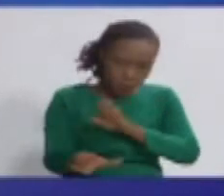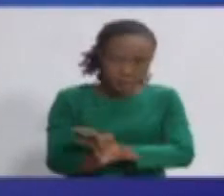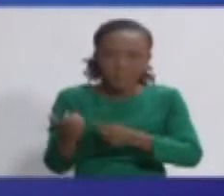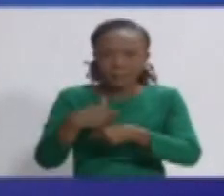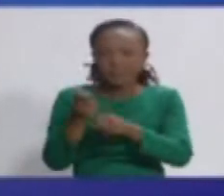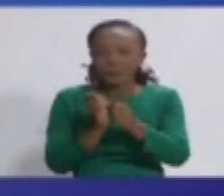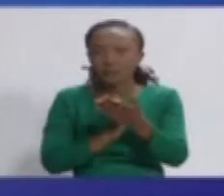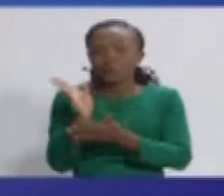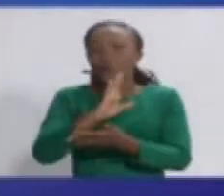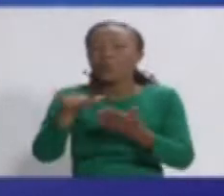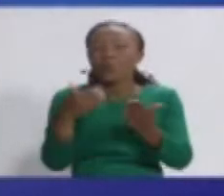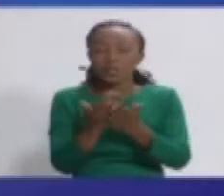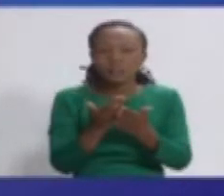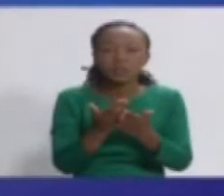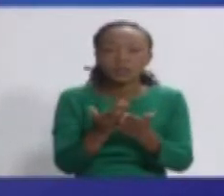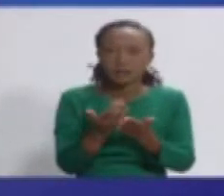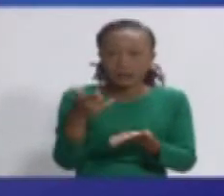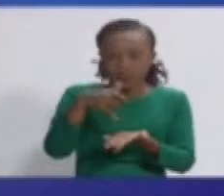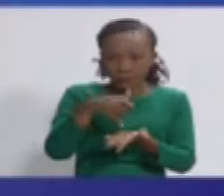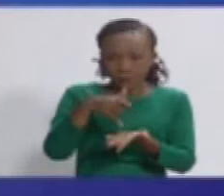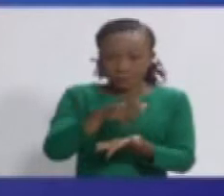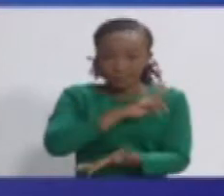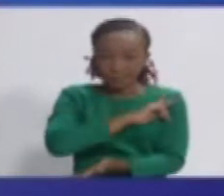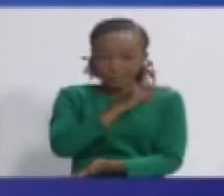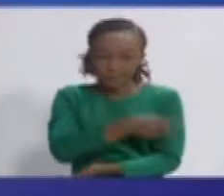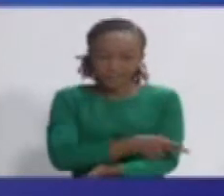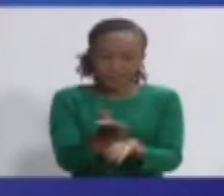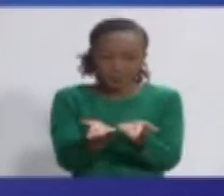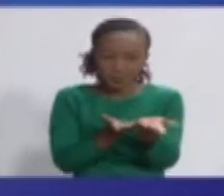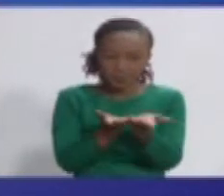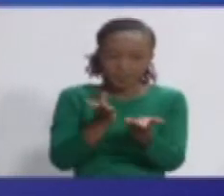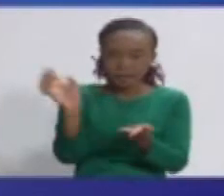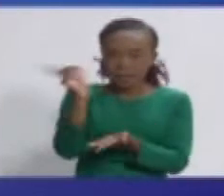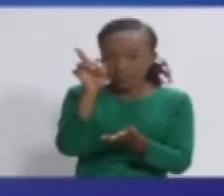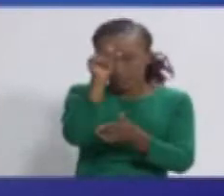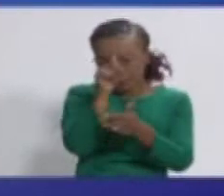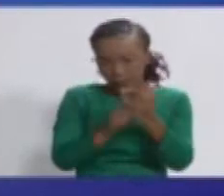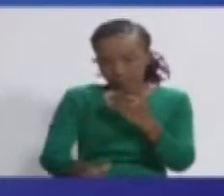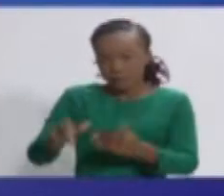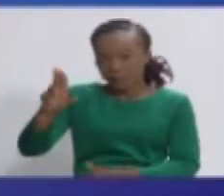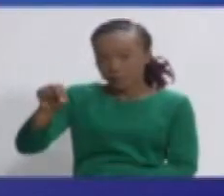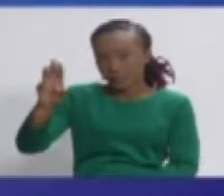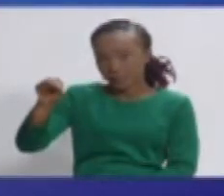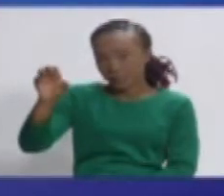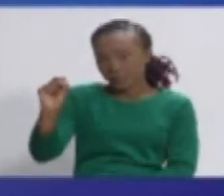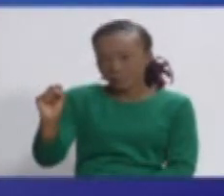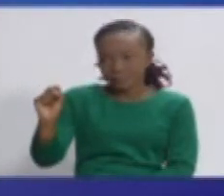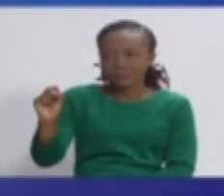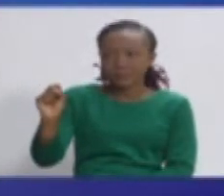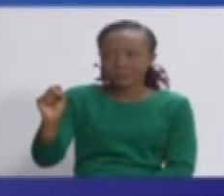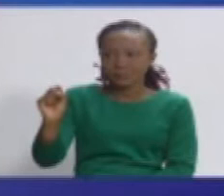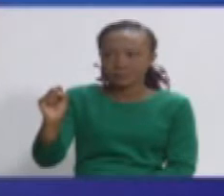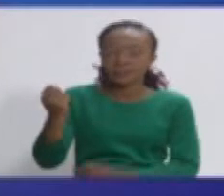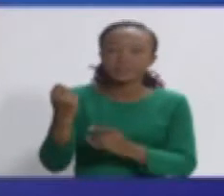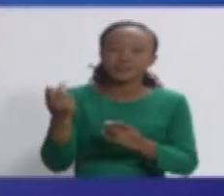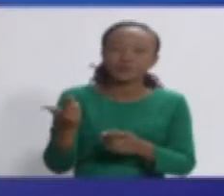asasi zote zinaafiki uwepo wa mamlaka ya huduma za Nairobi chini ya Meja Jenerali Mohamed Badi.